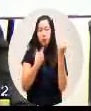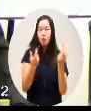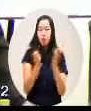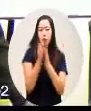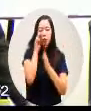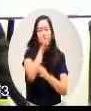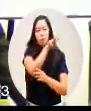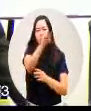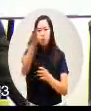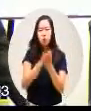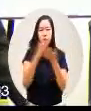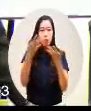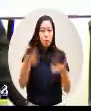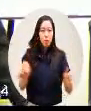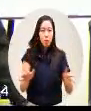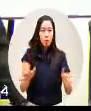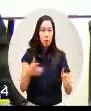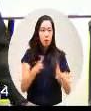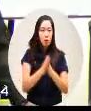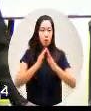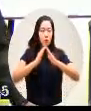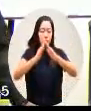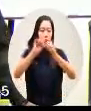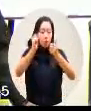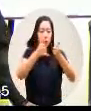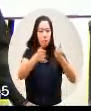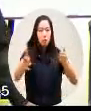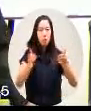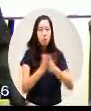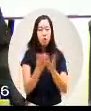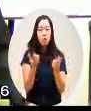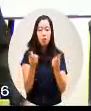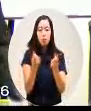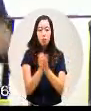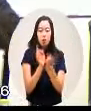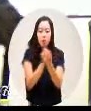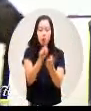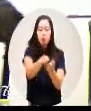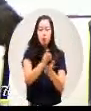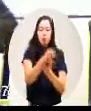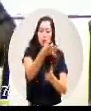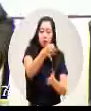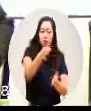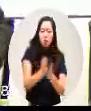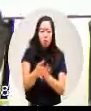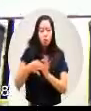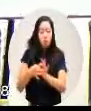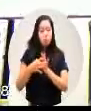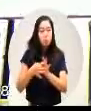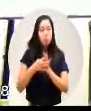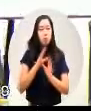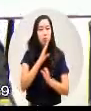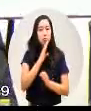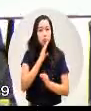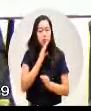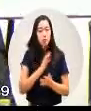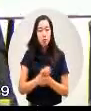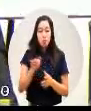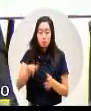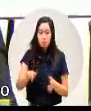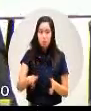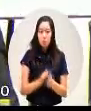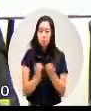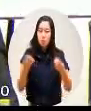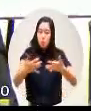足些安尼市员啊，当然对着安尼财政啊吼，嘛是非常的关心啊，所以讲这部分啦、啊、